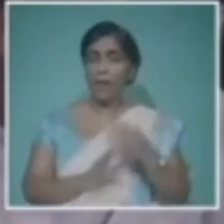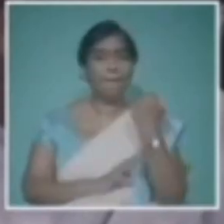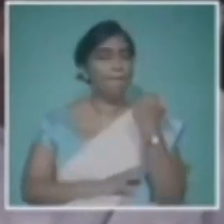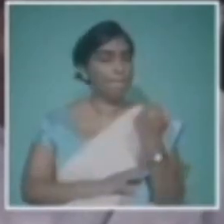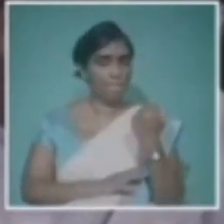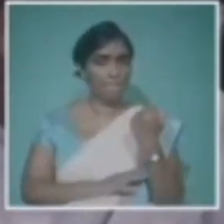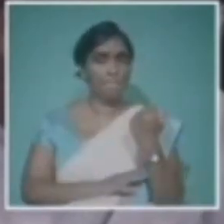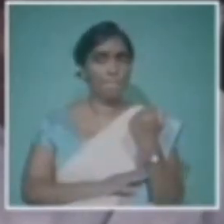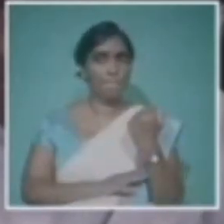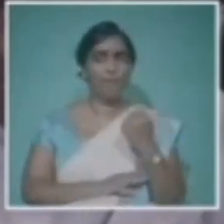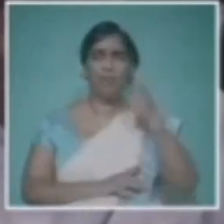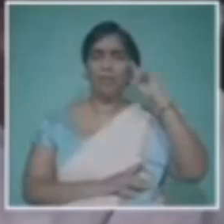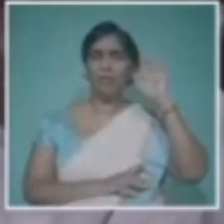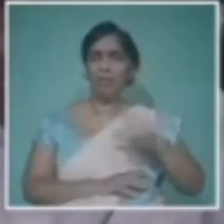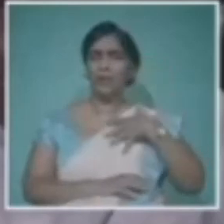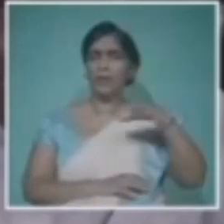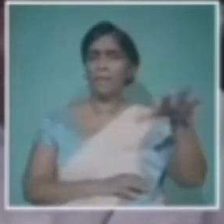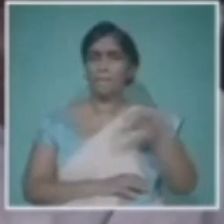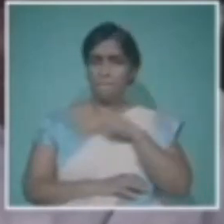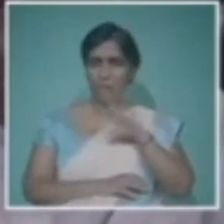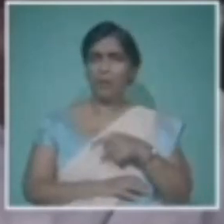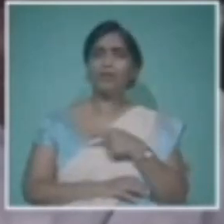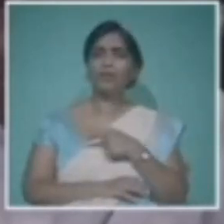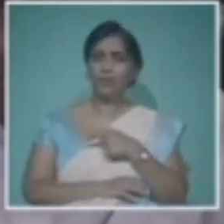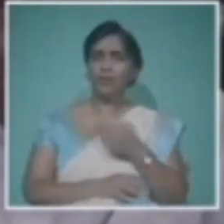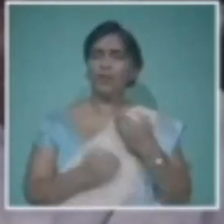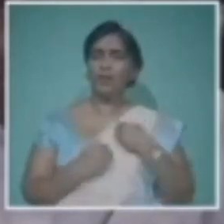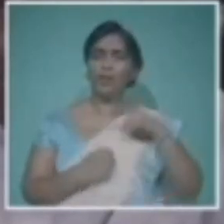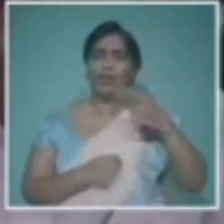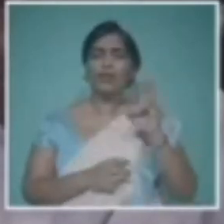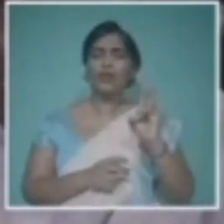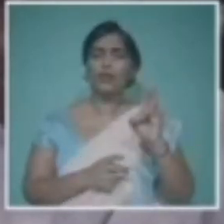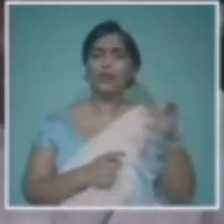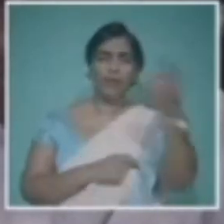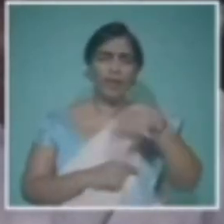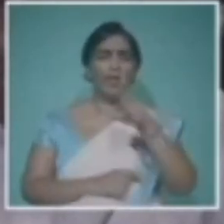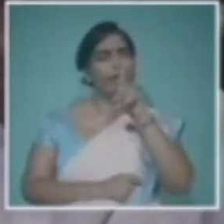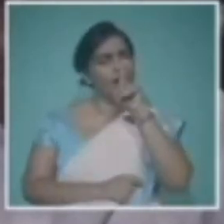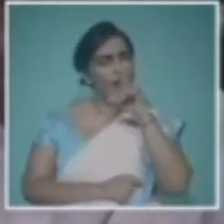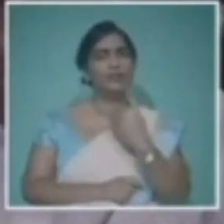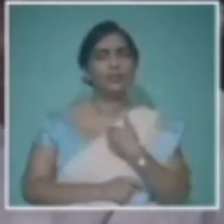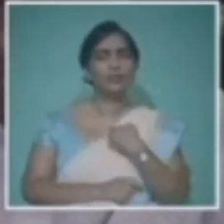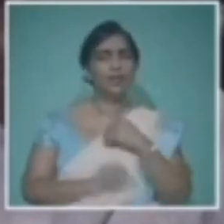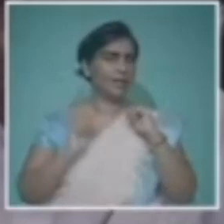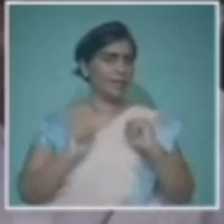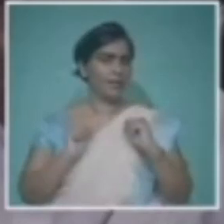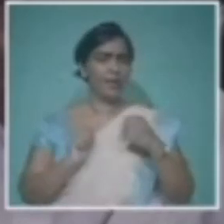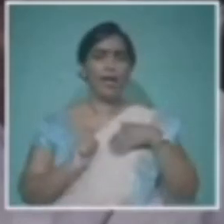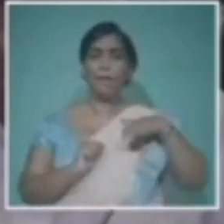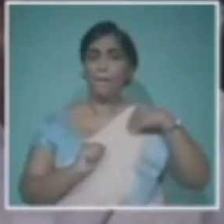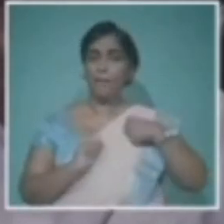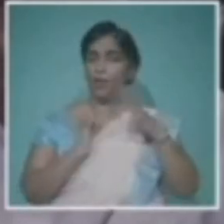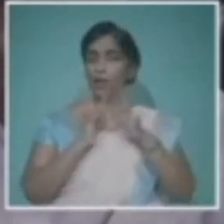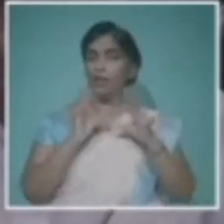බලය අයිතු ලෙස පාවිච්චි කරාම අපි 225 දෙනාම ලැජ්ජාවට පත් වෙන්න ඕන. මොකද අපේ ප්‍රධාන